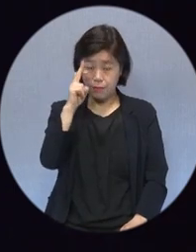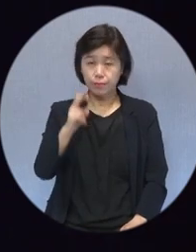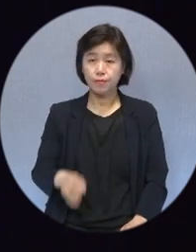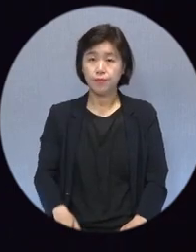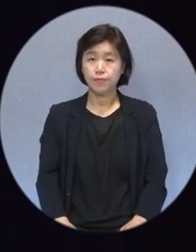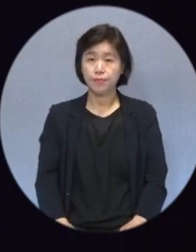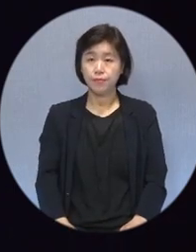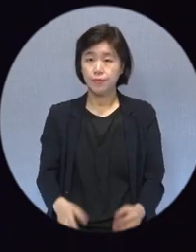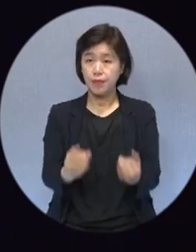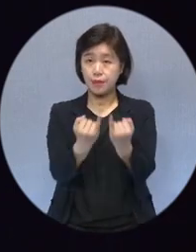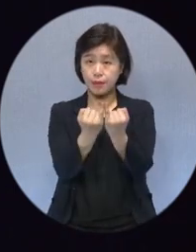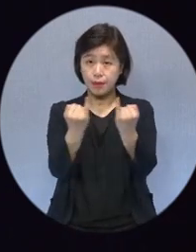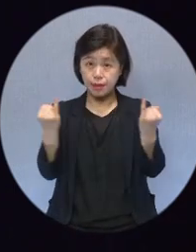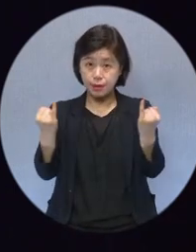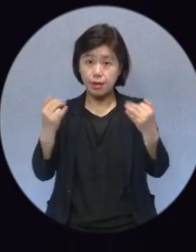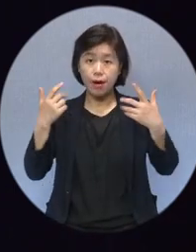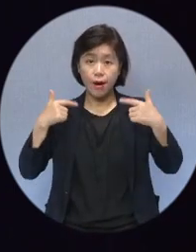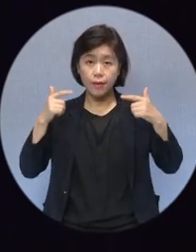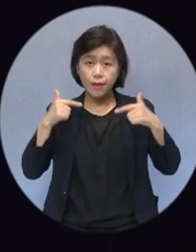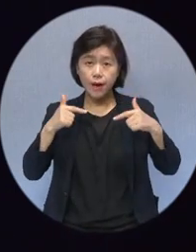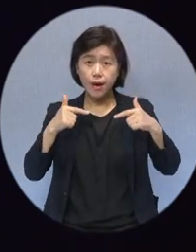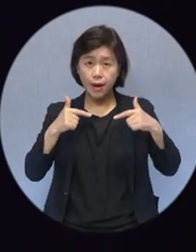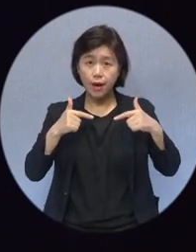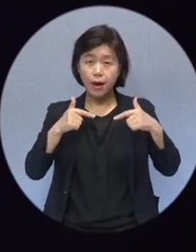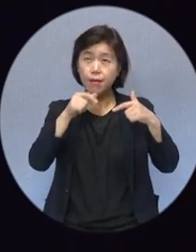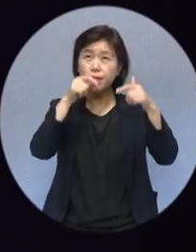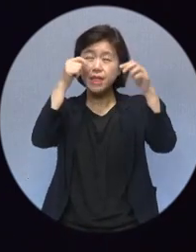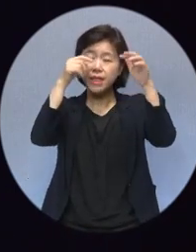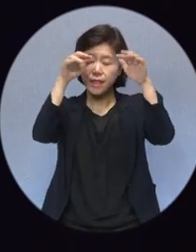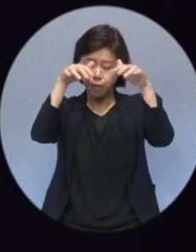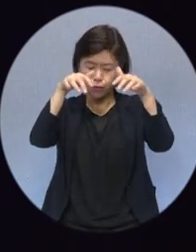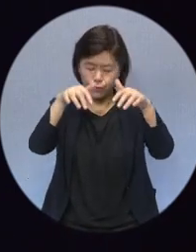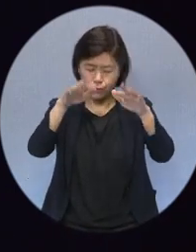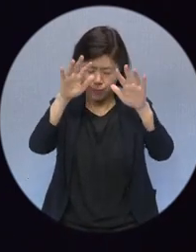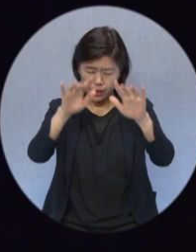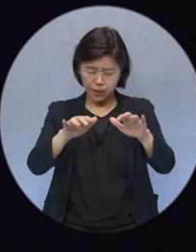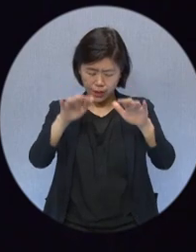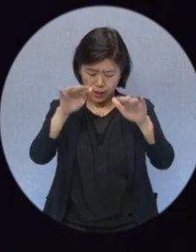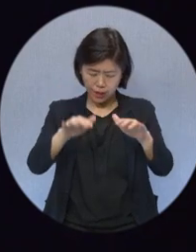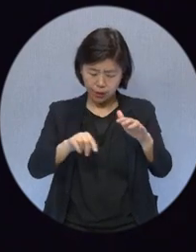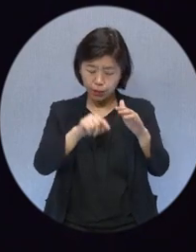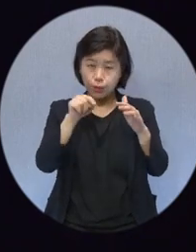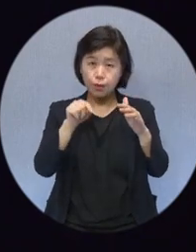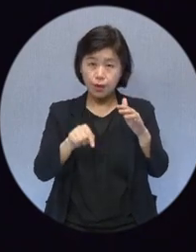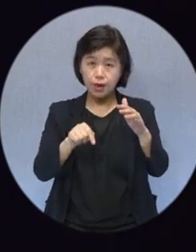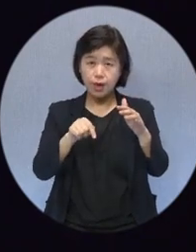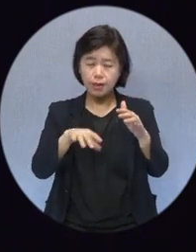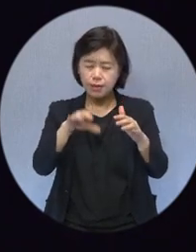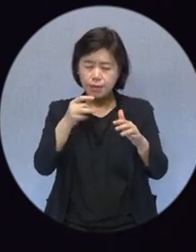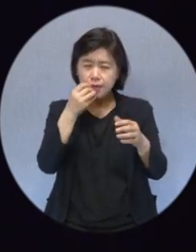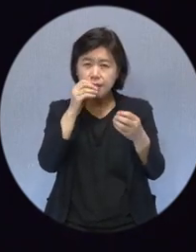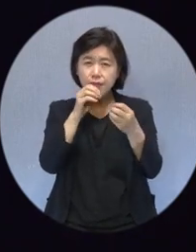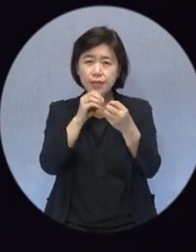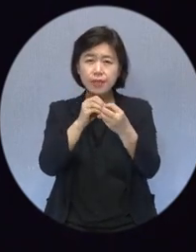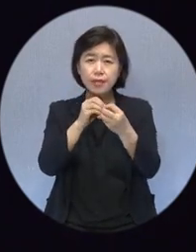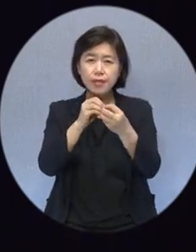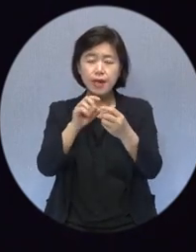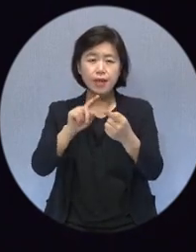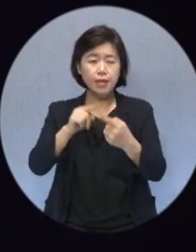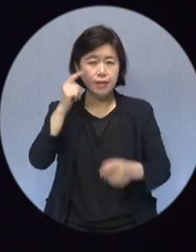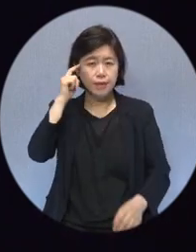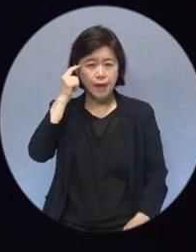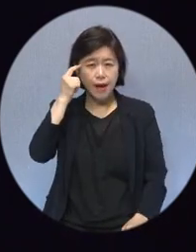처녀들은 언제나 빗속의 첫 키스를 새 작업복처럼 개켜두고